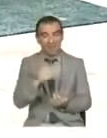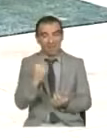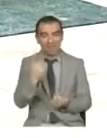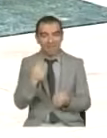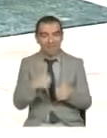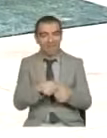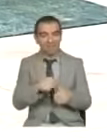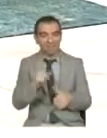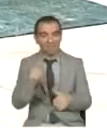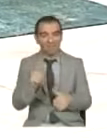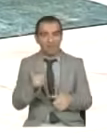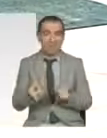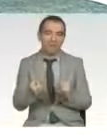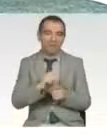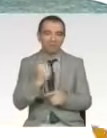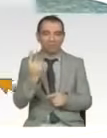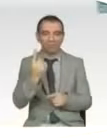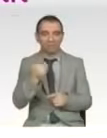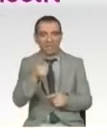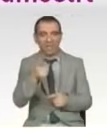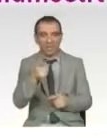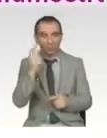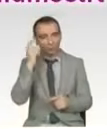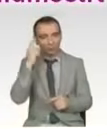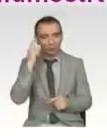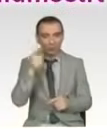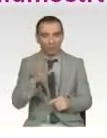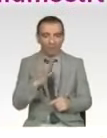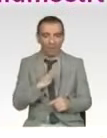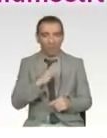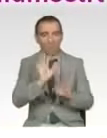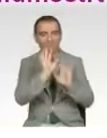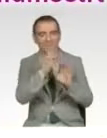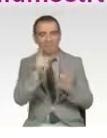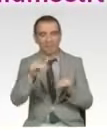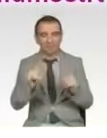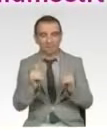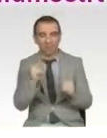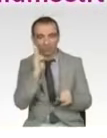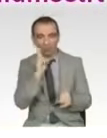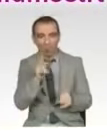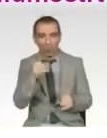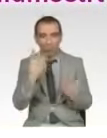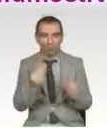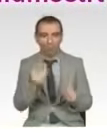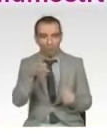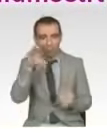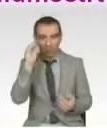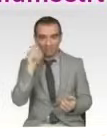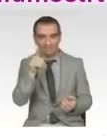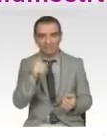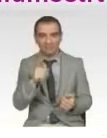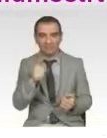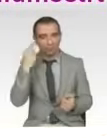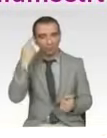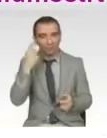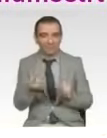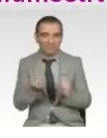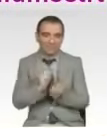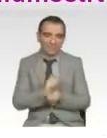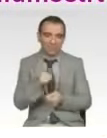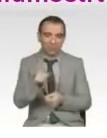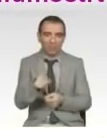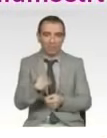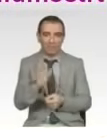teklifi? Ya aslında başka bir şey planlıyorken birden işte basketbol maçını olduğunu öğrenince planlar değişti. O şekilde planladık.